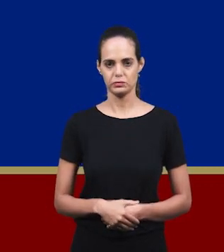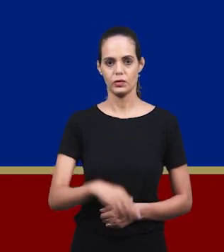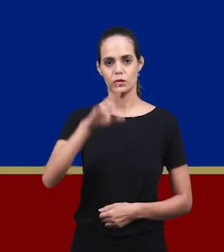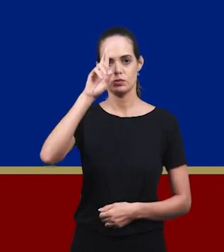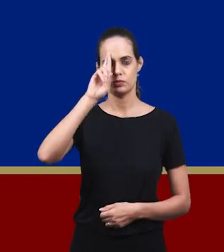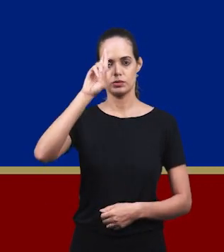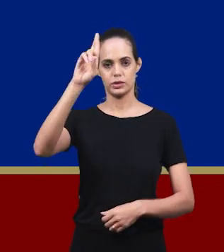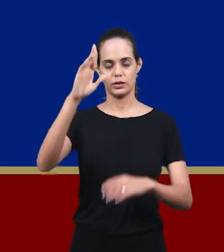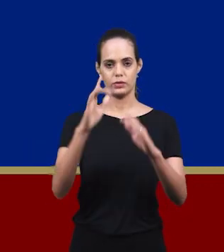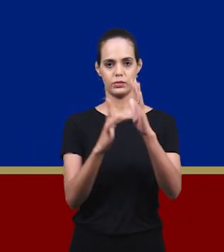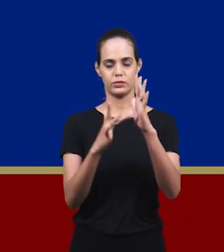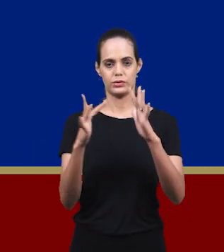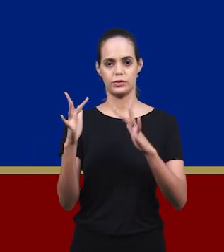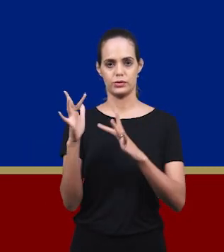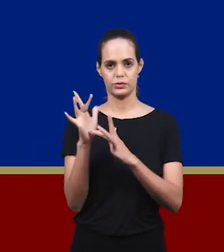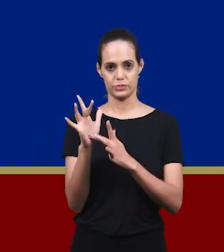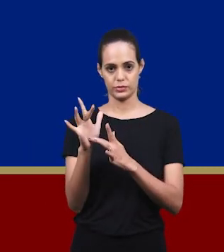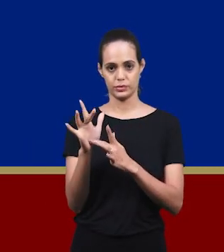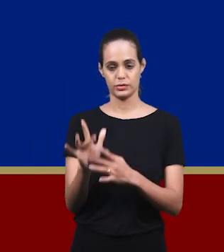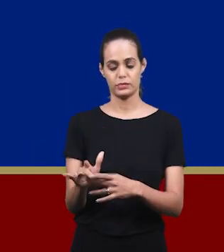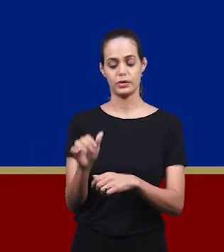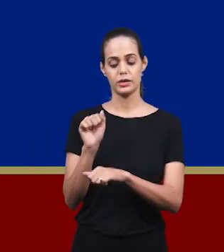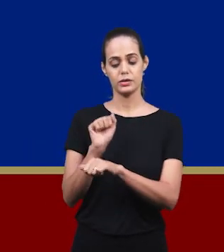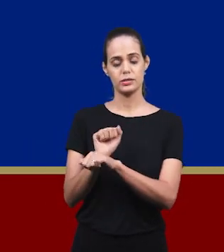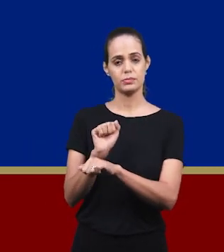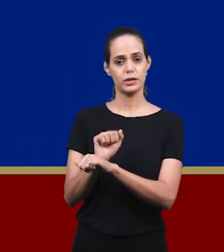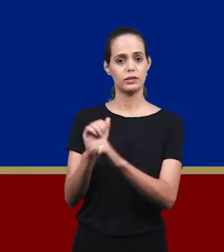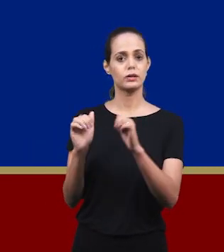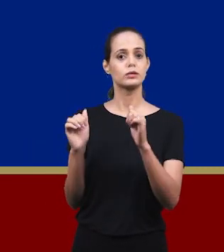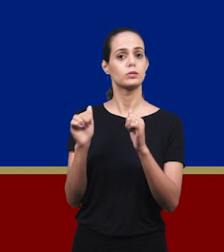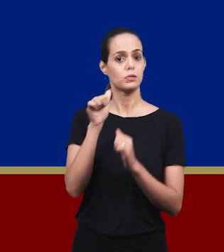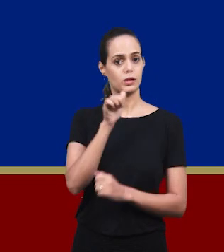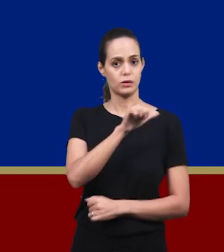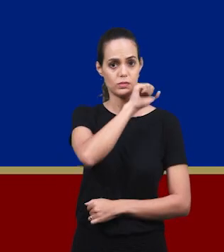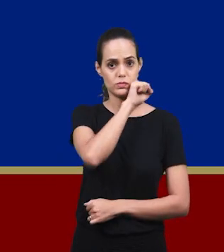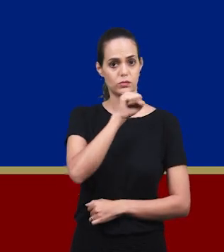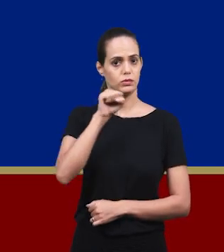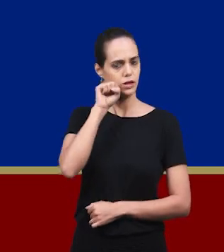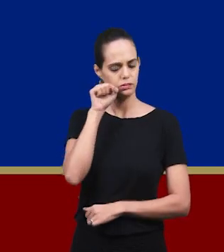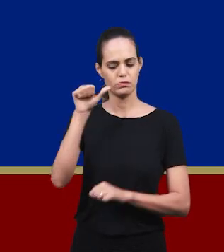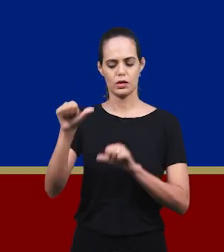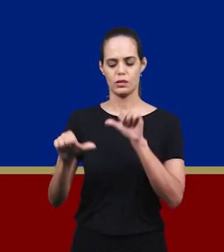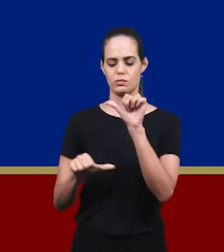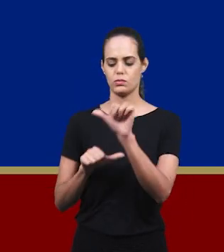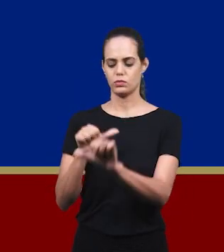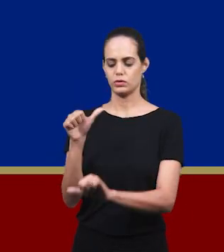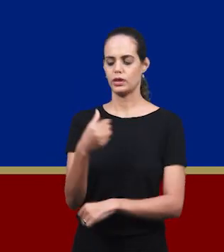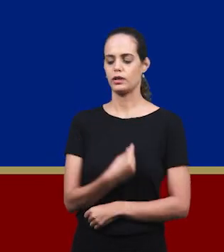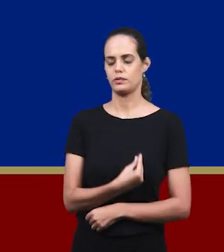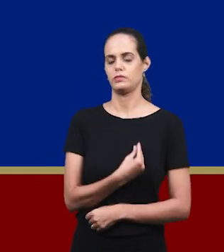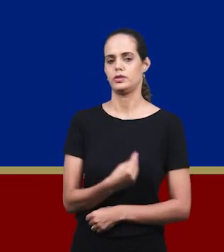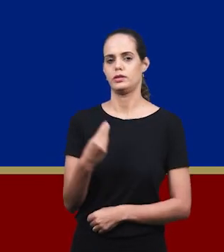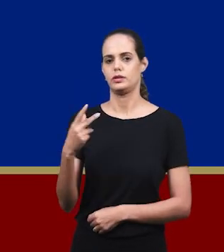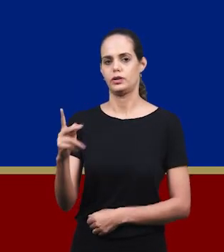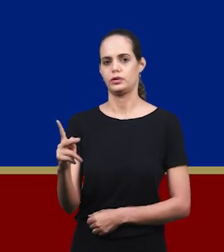Jésus attendait pour cette femme afin de changer sa vie, qui